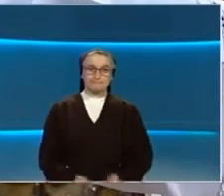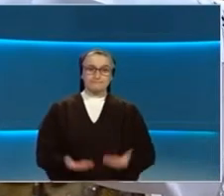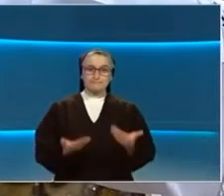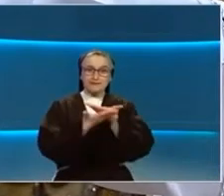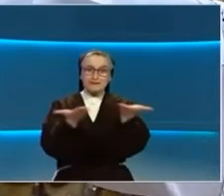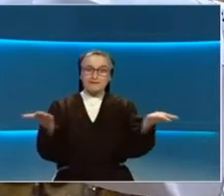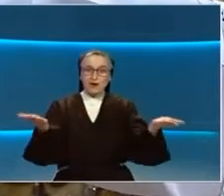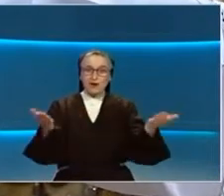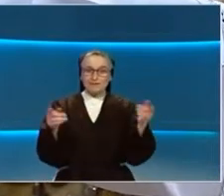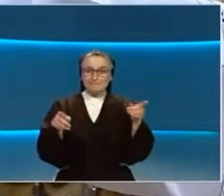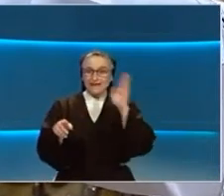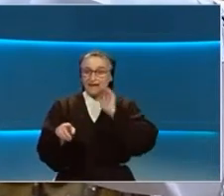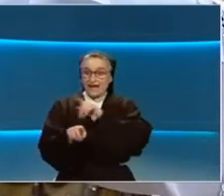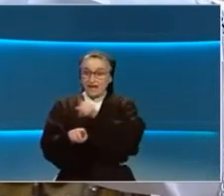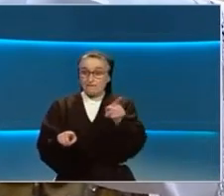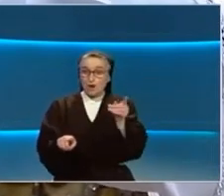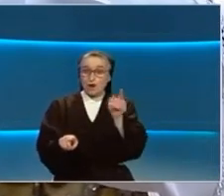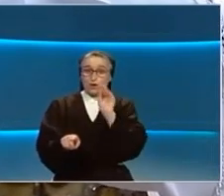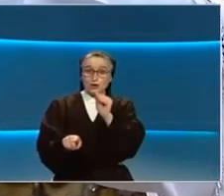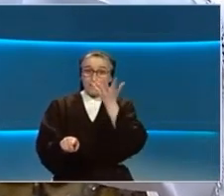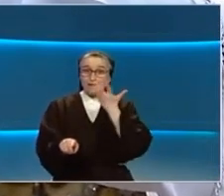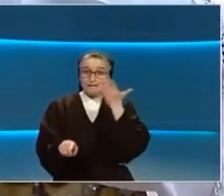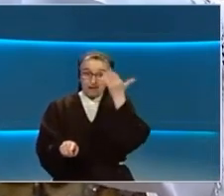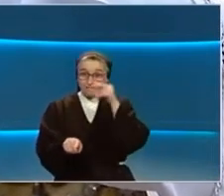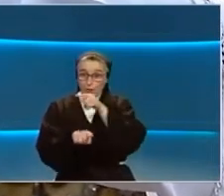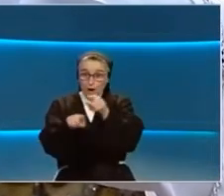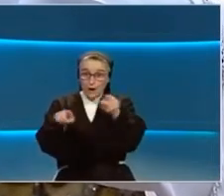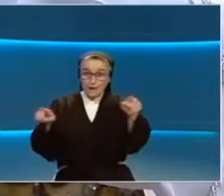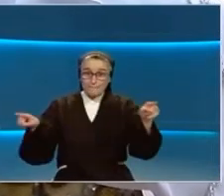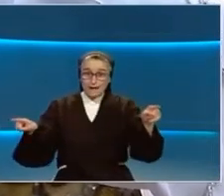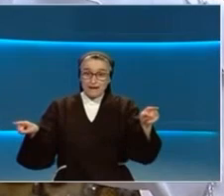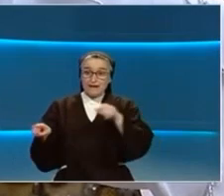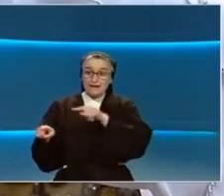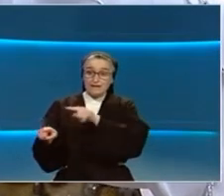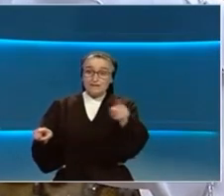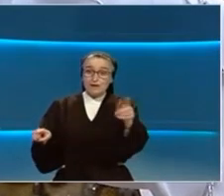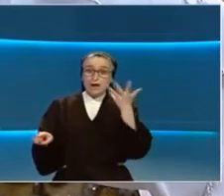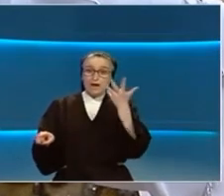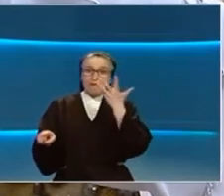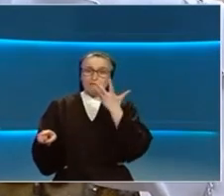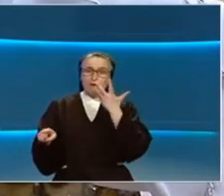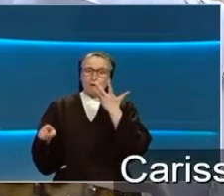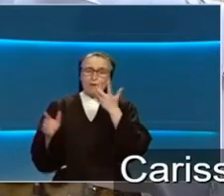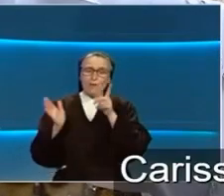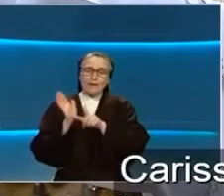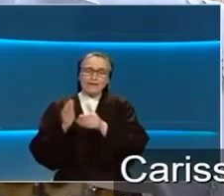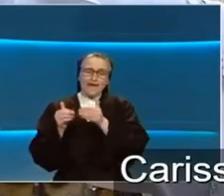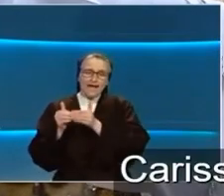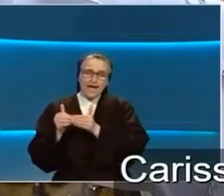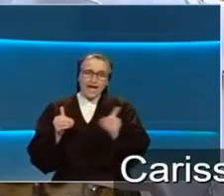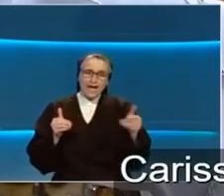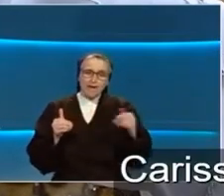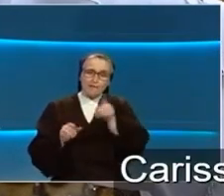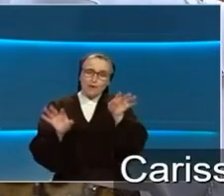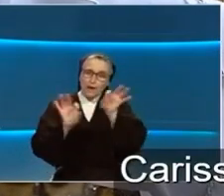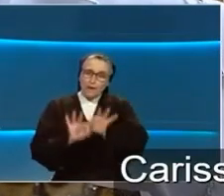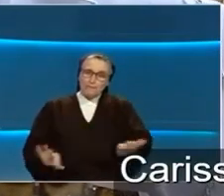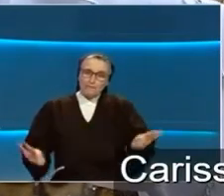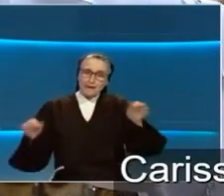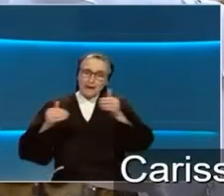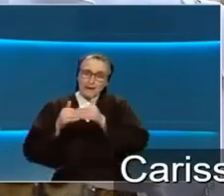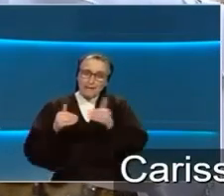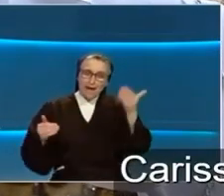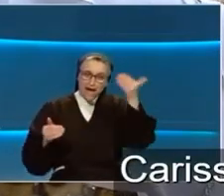Carissimi, avete chiesto il battesimo e avete impiegato un lungo tempo nella vostra